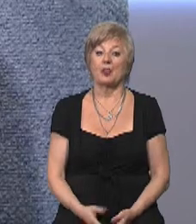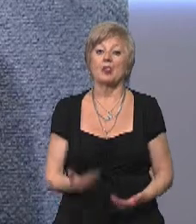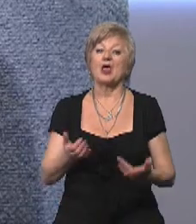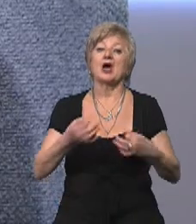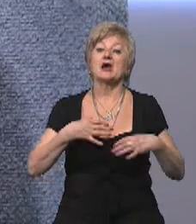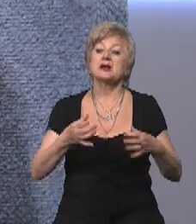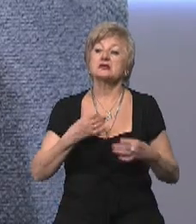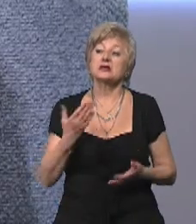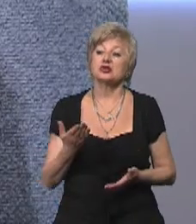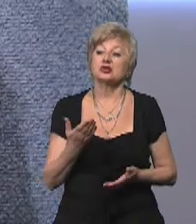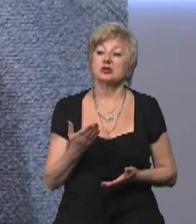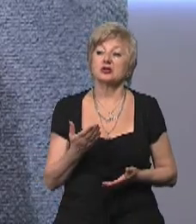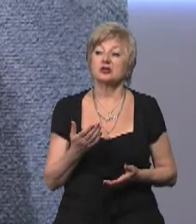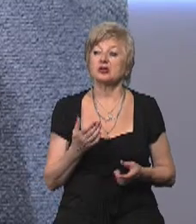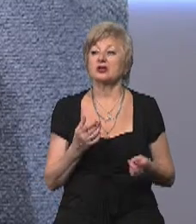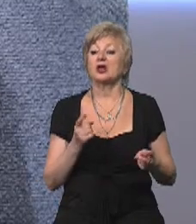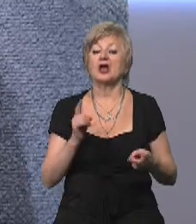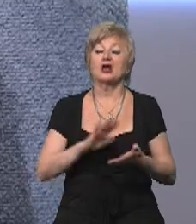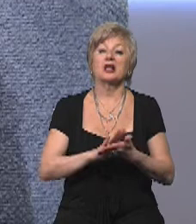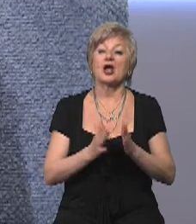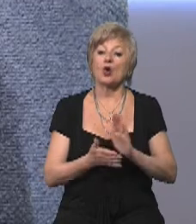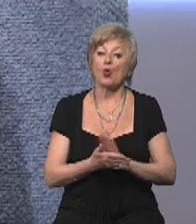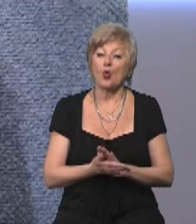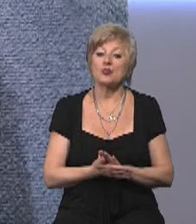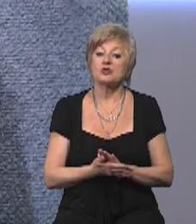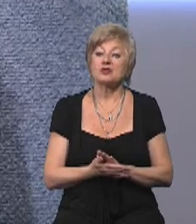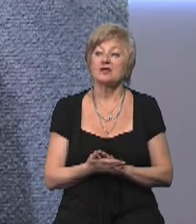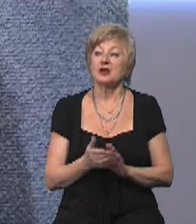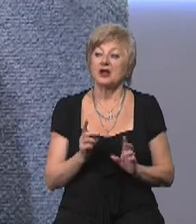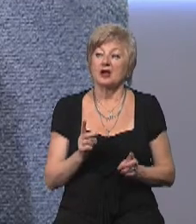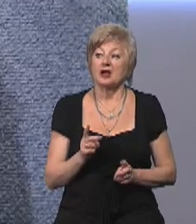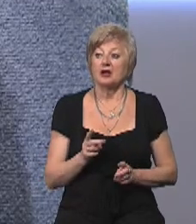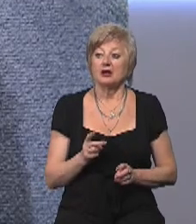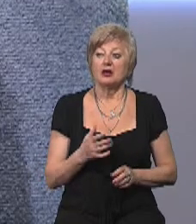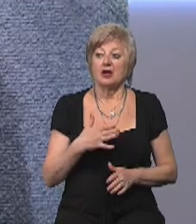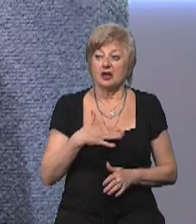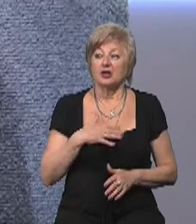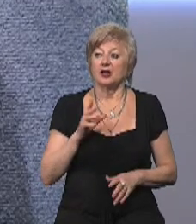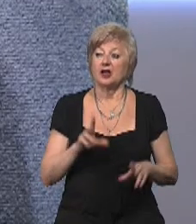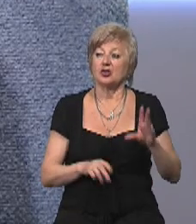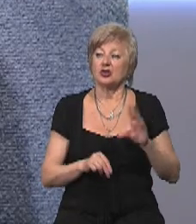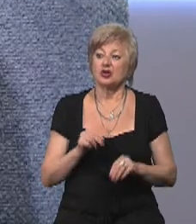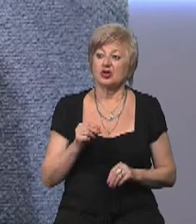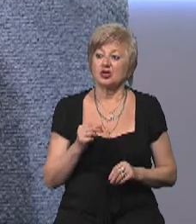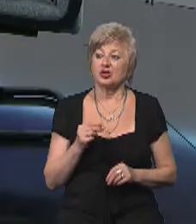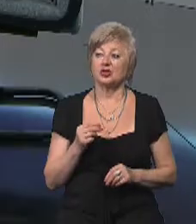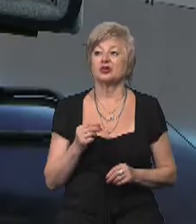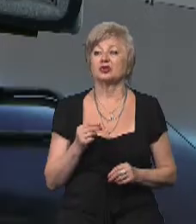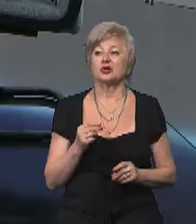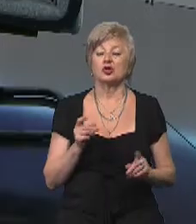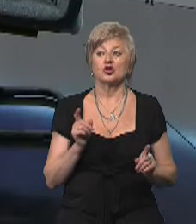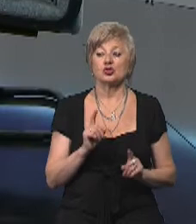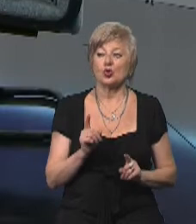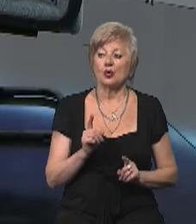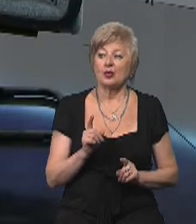Коментуйте, будь ласка, в яких обставинах ця дівчина опинилася? Ви знаєте, я вважаю, сьогодні дуже важлива у нас зустріч,